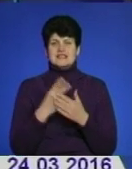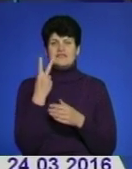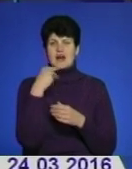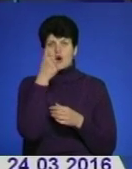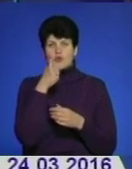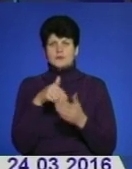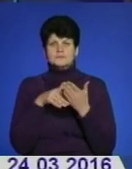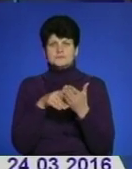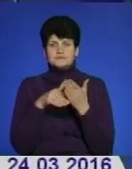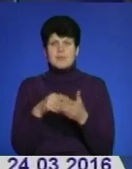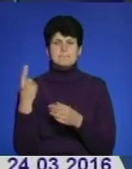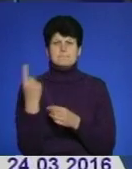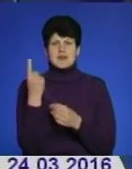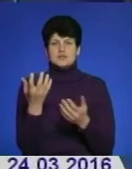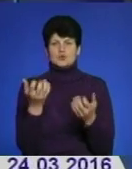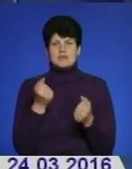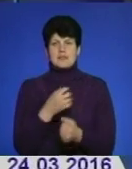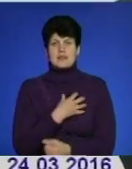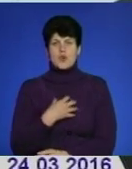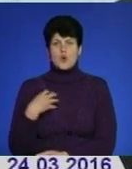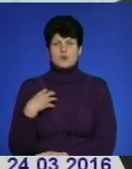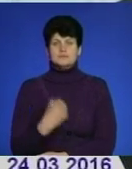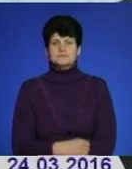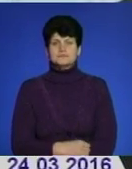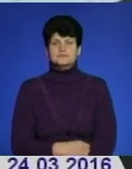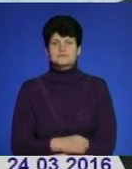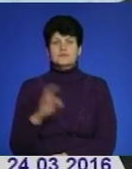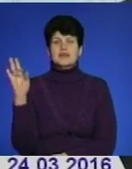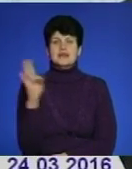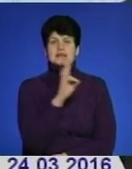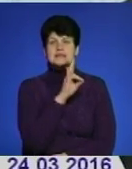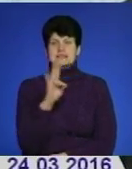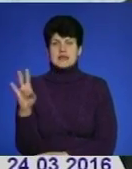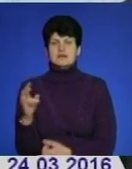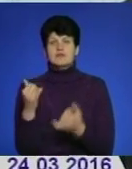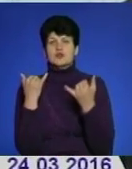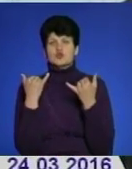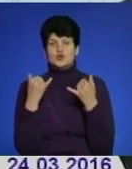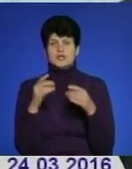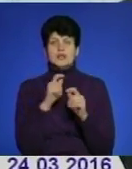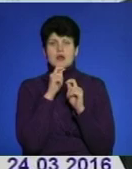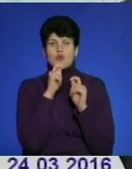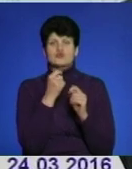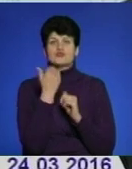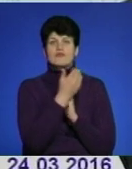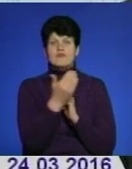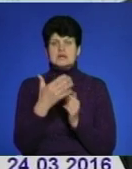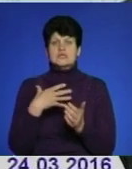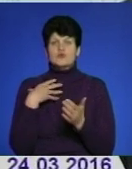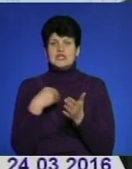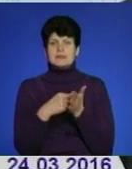волонтерської роботи вперше отримали нагороди. Церква сьогодні нагороджує вас своїми